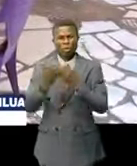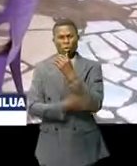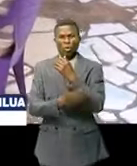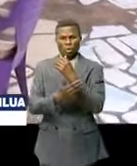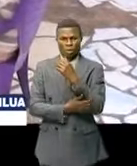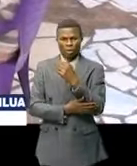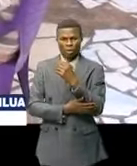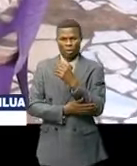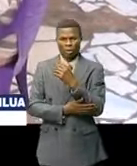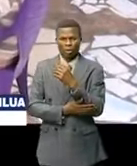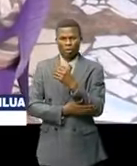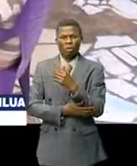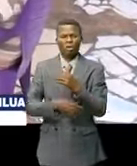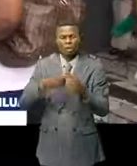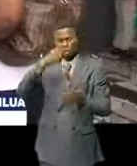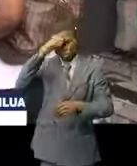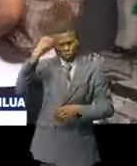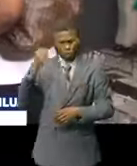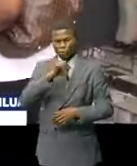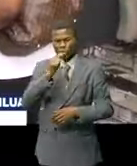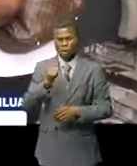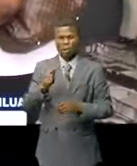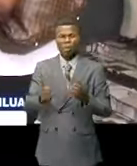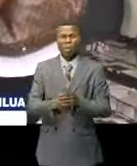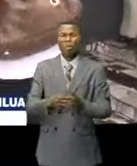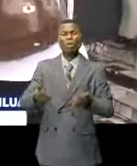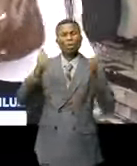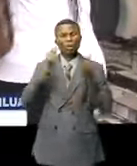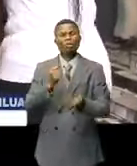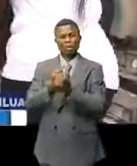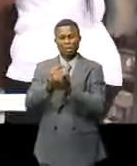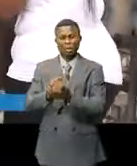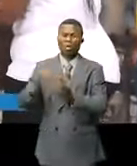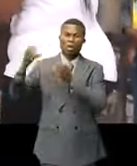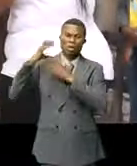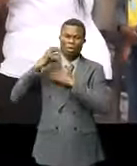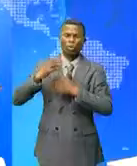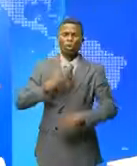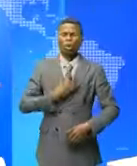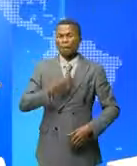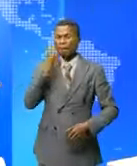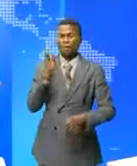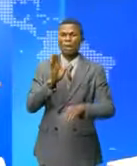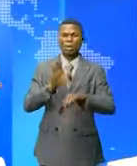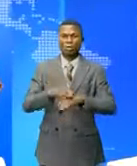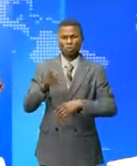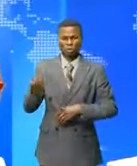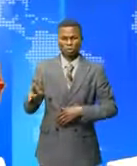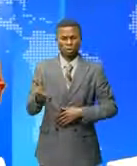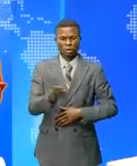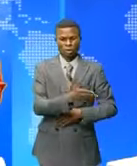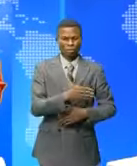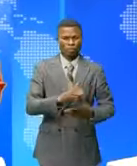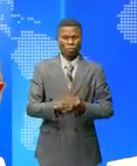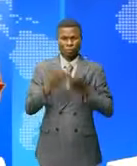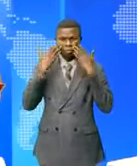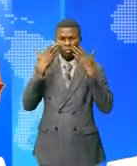n'éprouve pas la disette, mais celui qui ferme les yeux est chargé des malédictions.